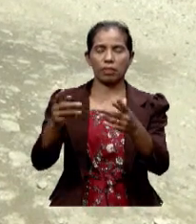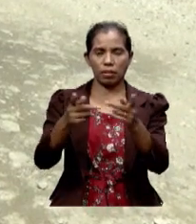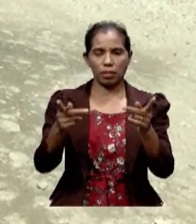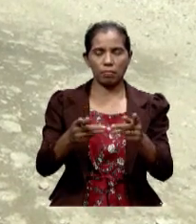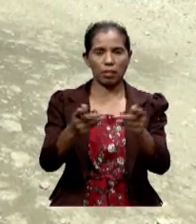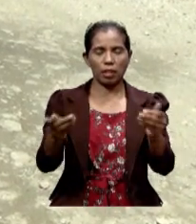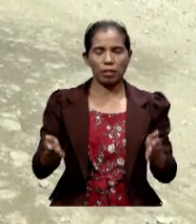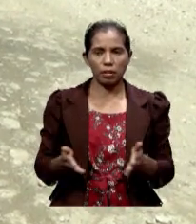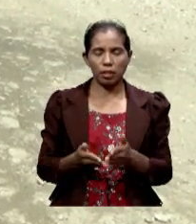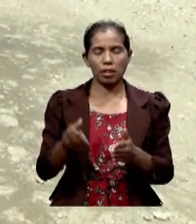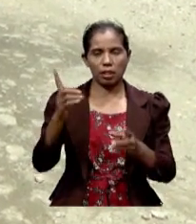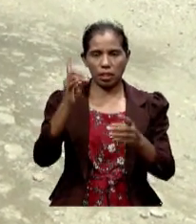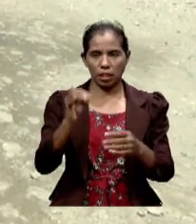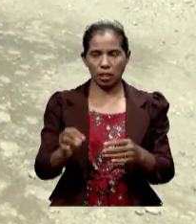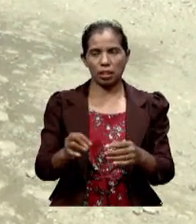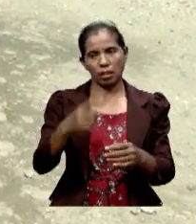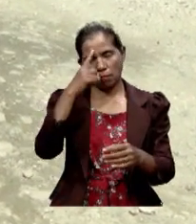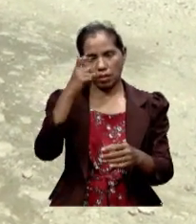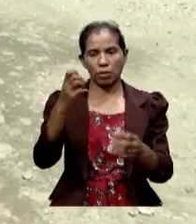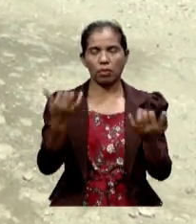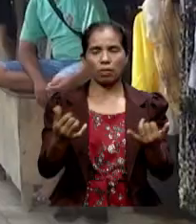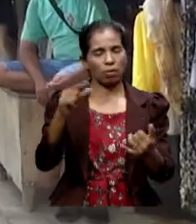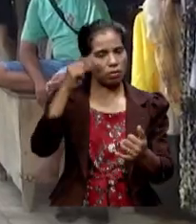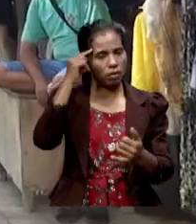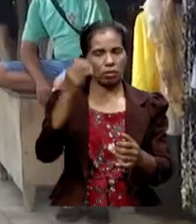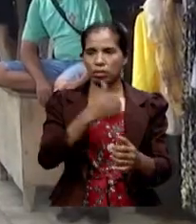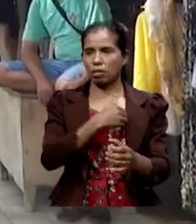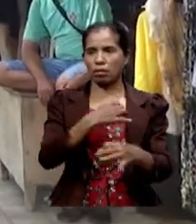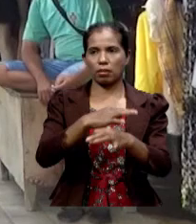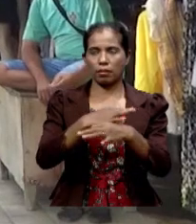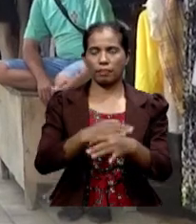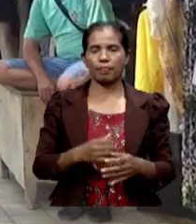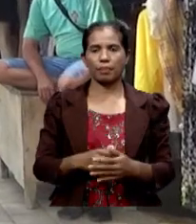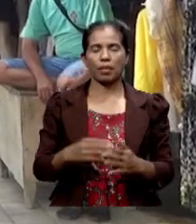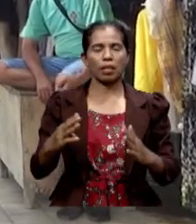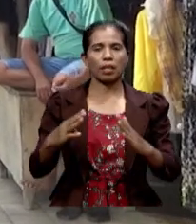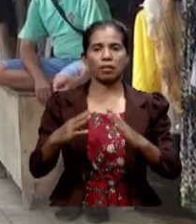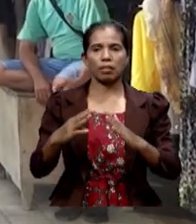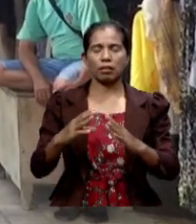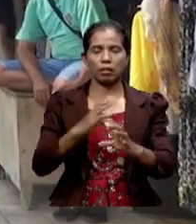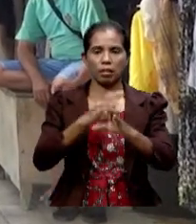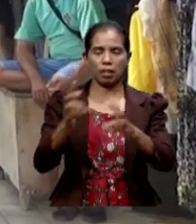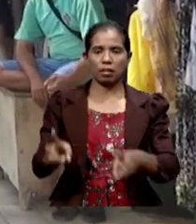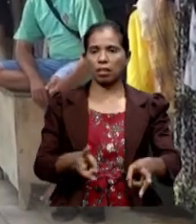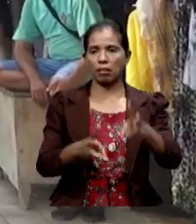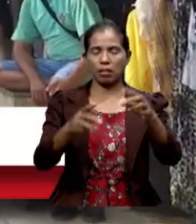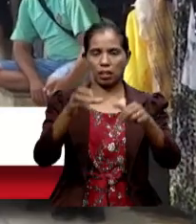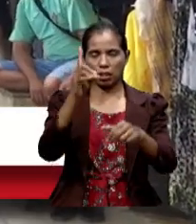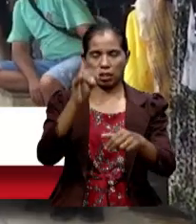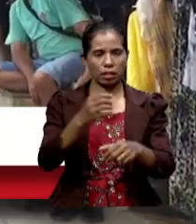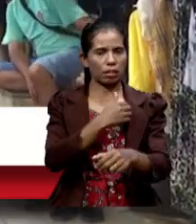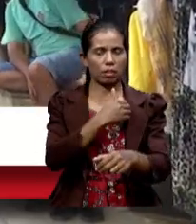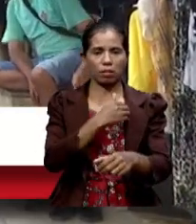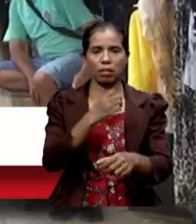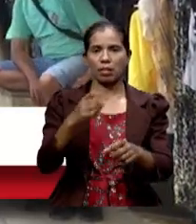capital dili tambato agora governo sidau kadiam Strada memang kia kapital, ini sedang nafatin dia. Nanti nanti kalau